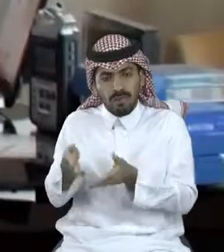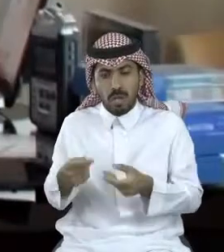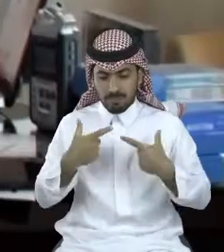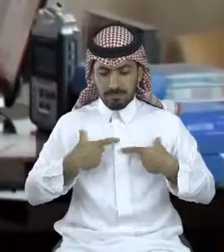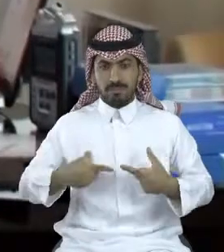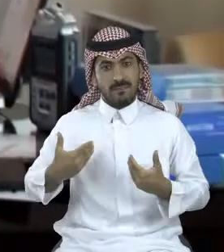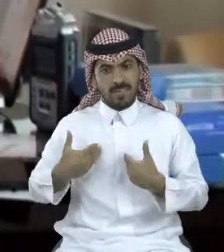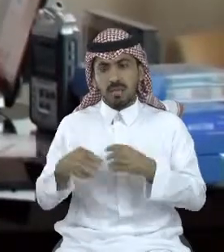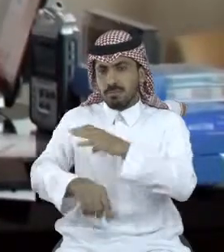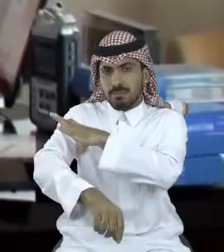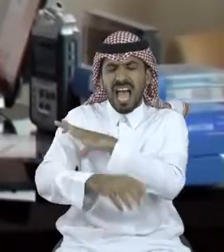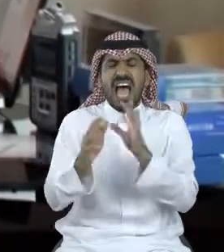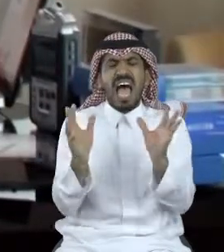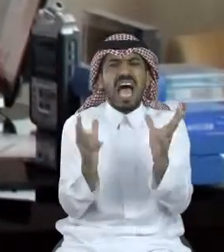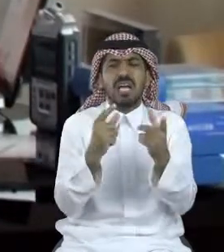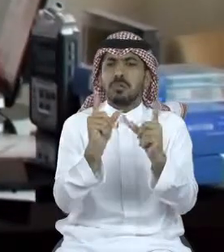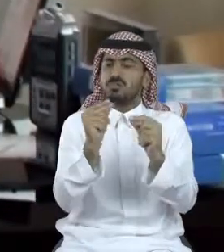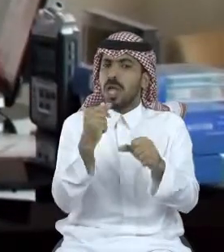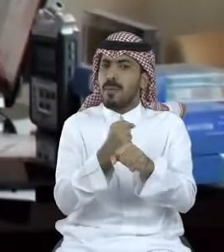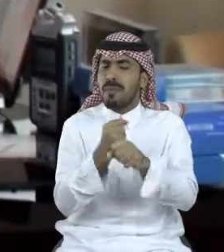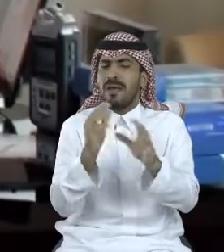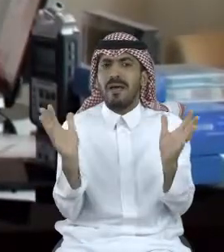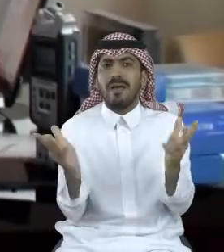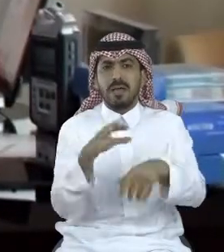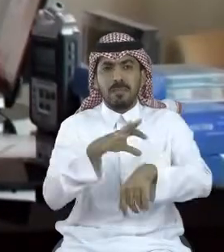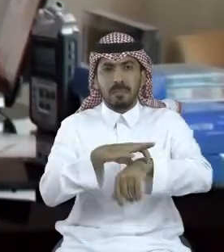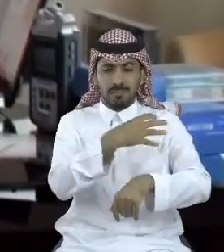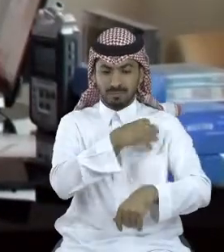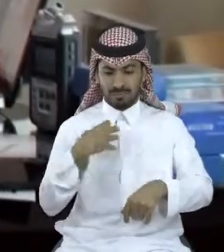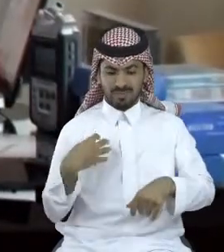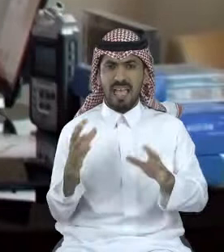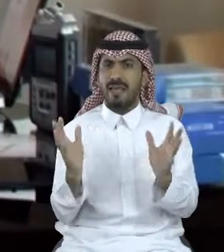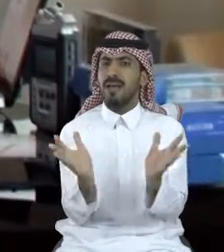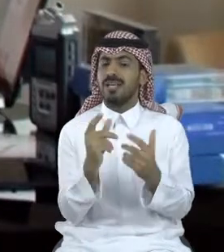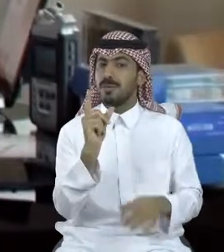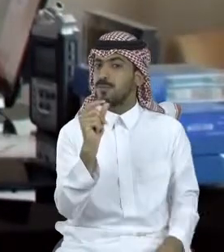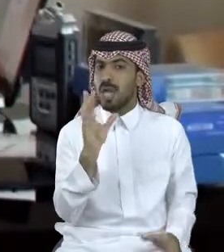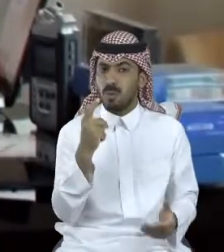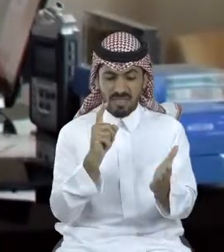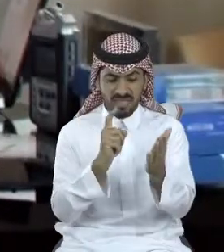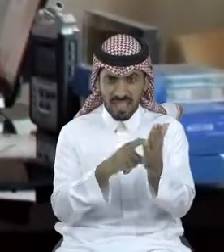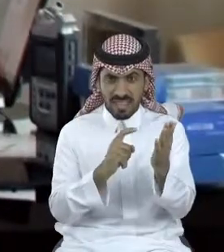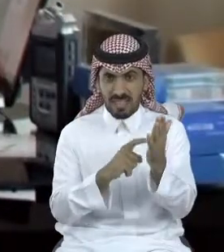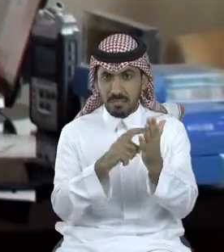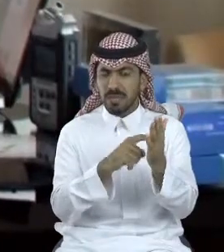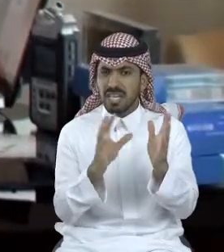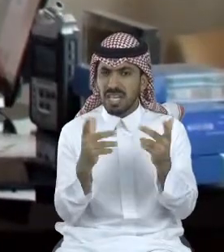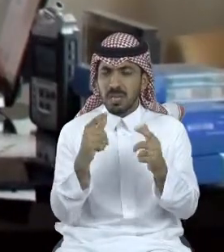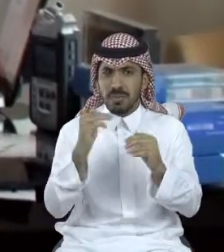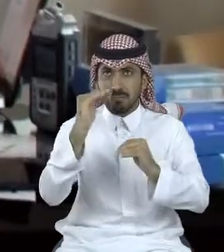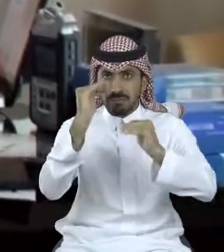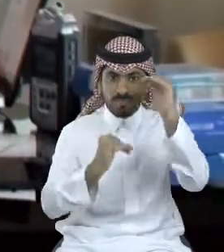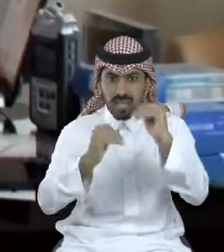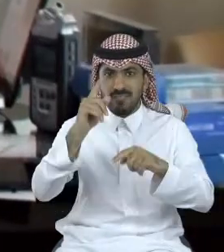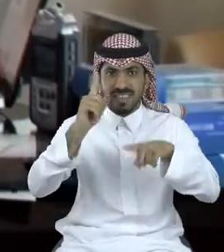درجة 8. فلو شفت الفيديو اللي سويناه قبل حق درجة 8 وشو، وعندكم الفيديو اللي تقدر تضغطوا عليه او الرابط موجود تحت يوضح لك وش الدرجات